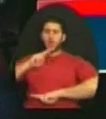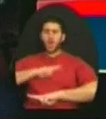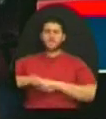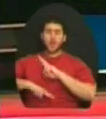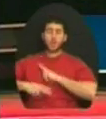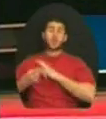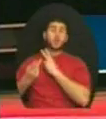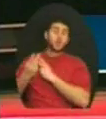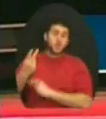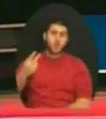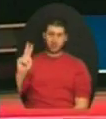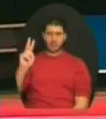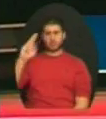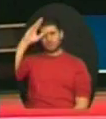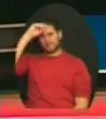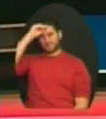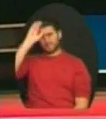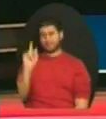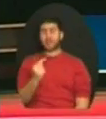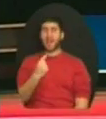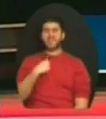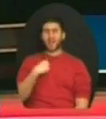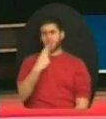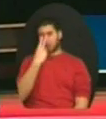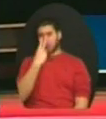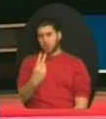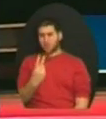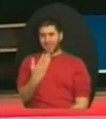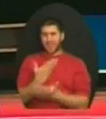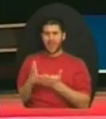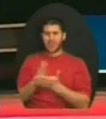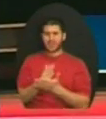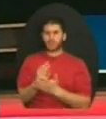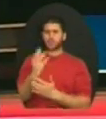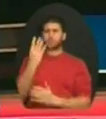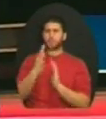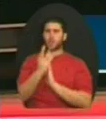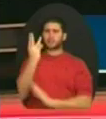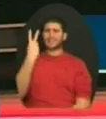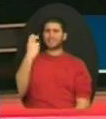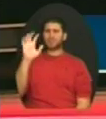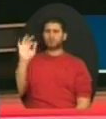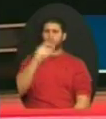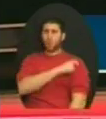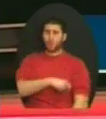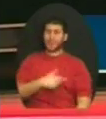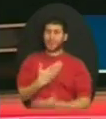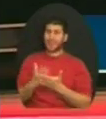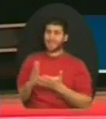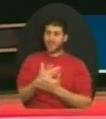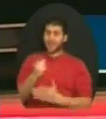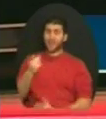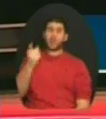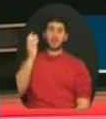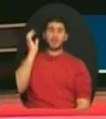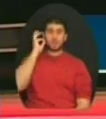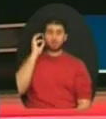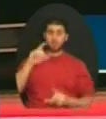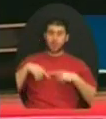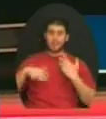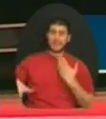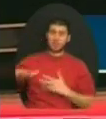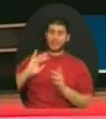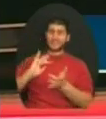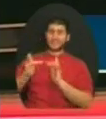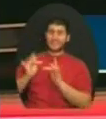יותר מאשר גברים. אנחנו רואות את זה, החלטה 1325 של האום קבעה שנשים שחיות באזורי סכסוך,